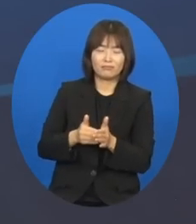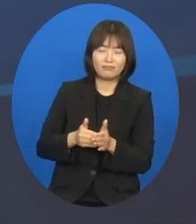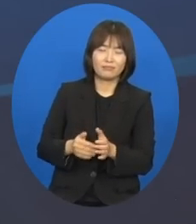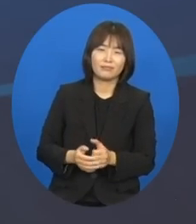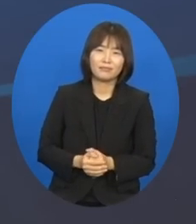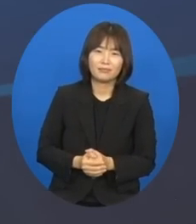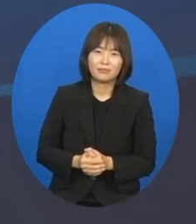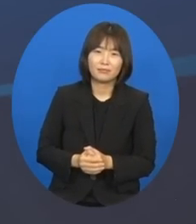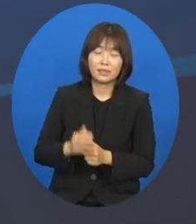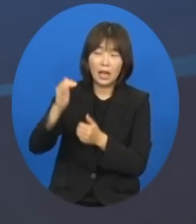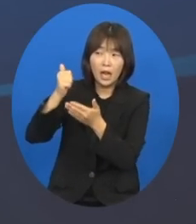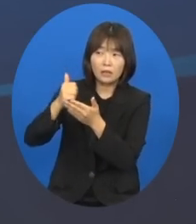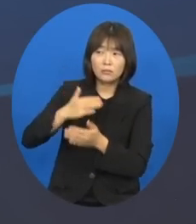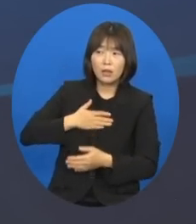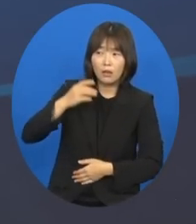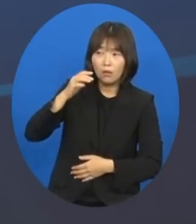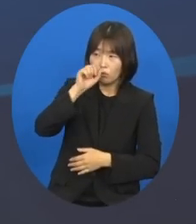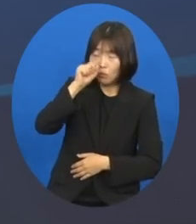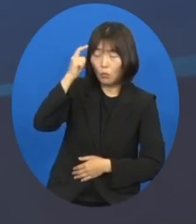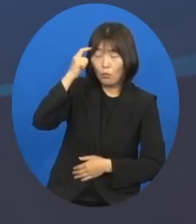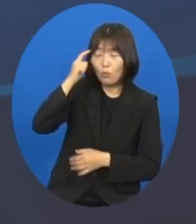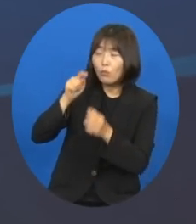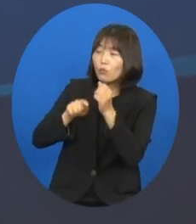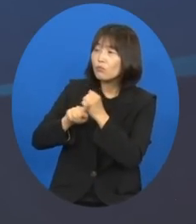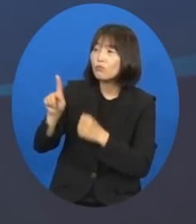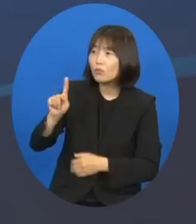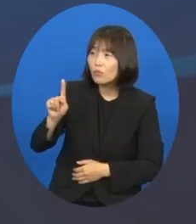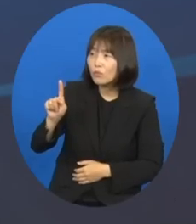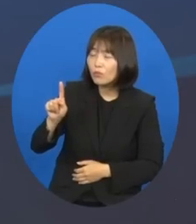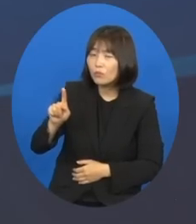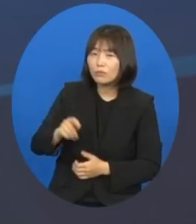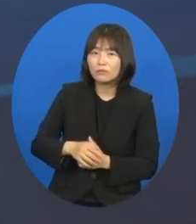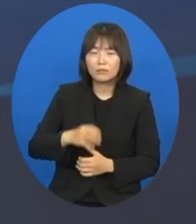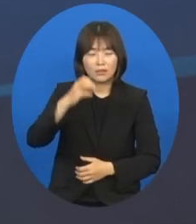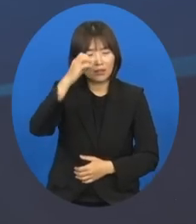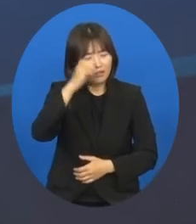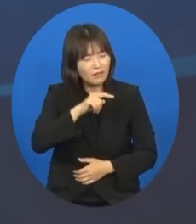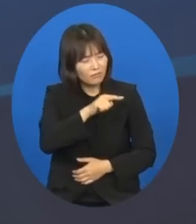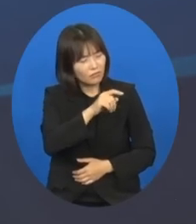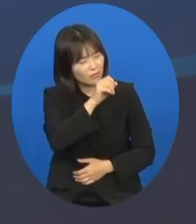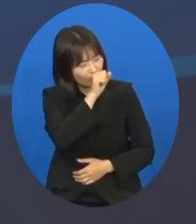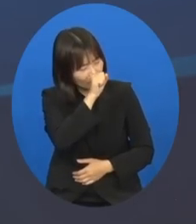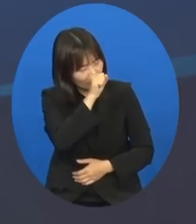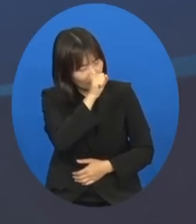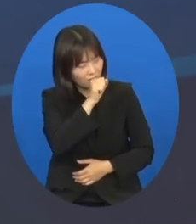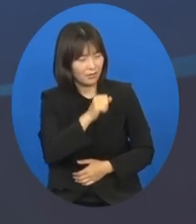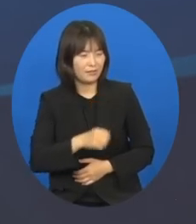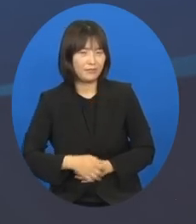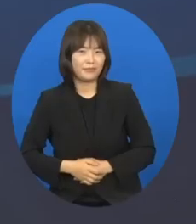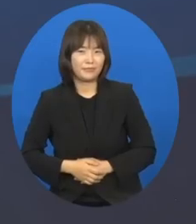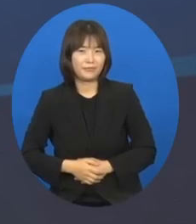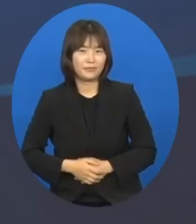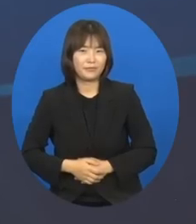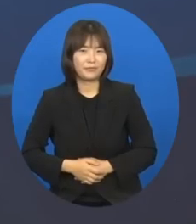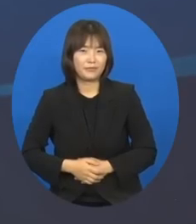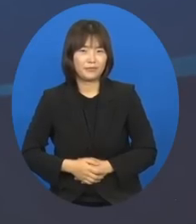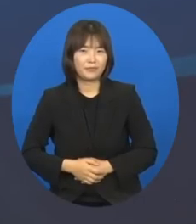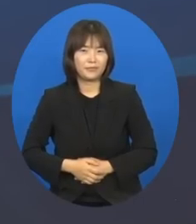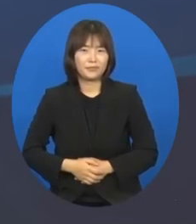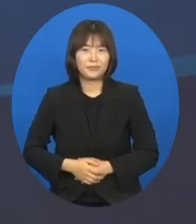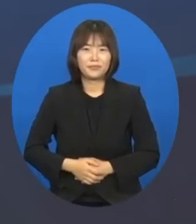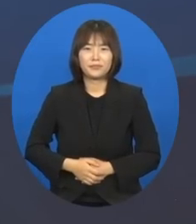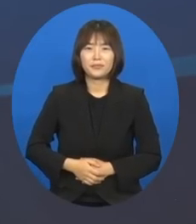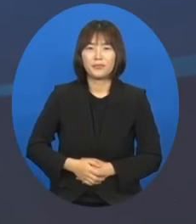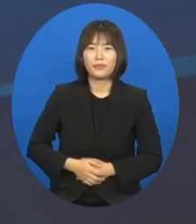하나는 왜 죄가 왜 좋으세요 그냥 네가 좋아 그러면서 주님이